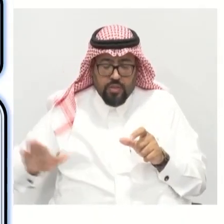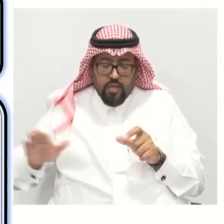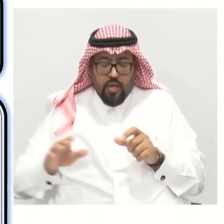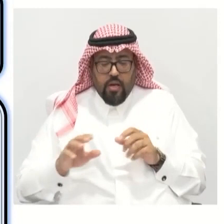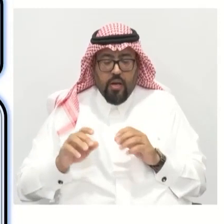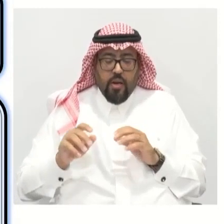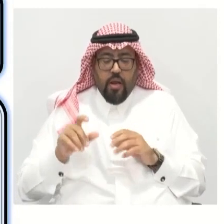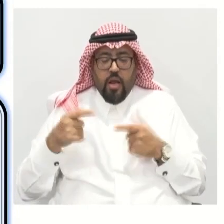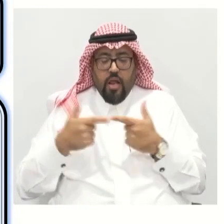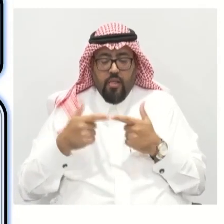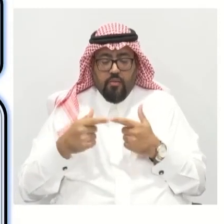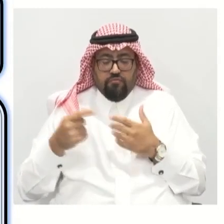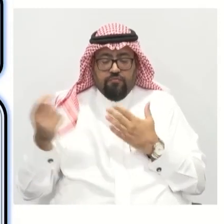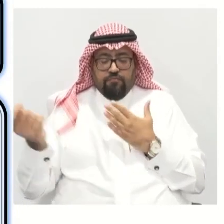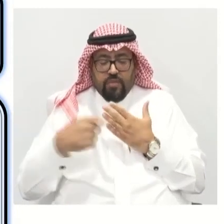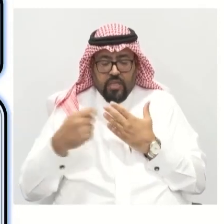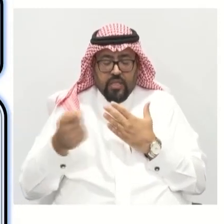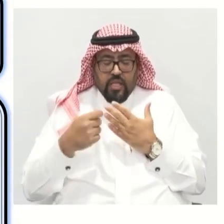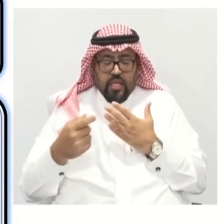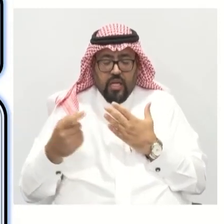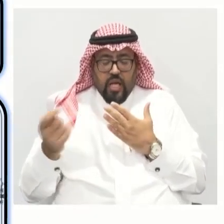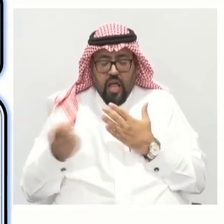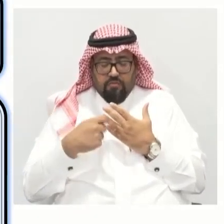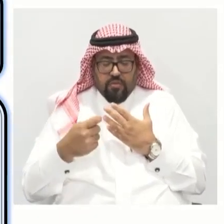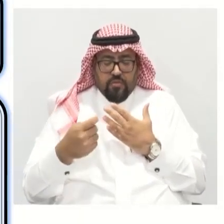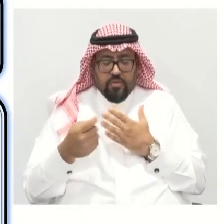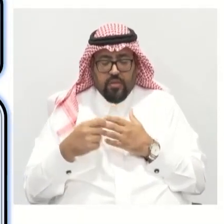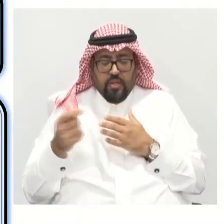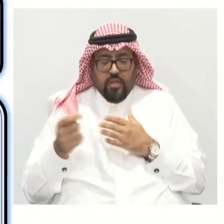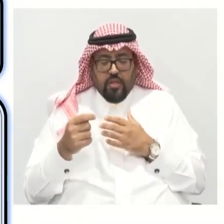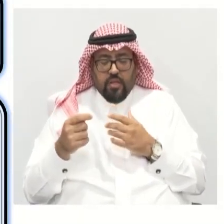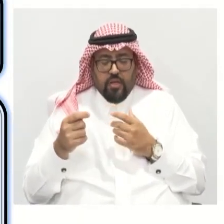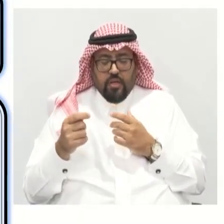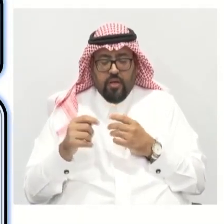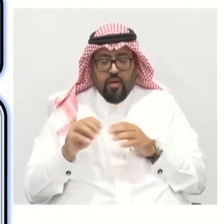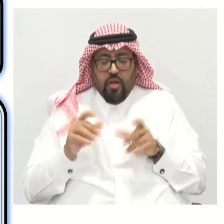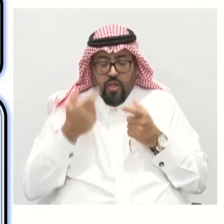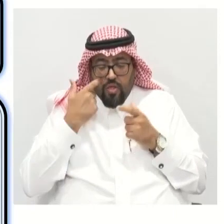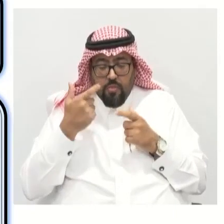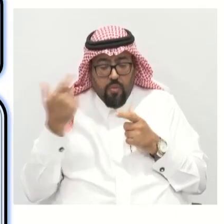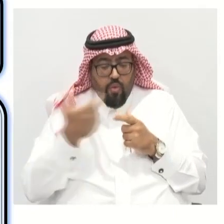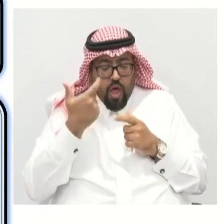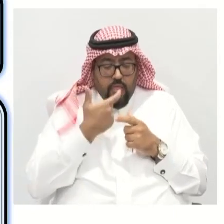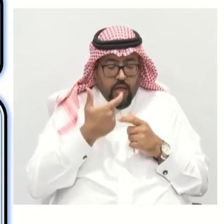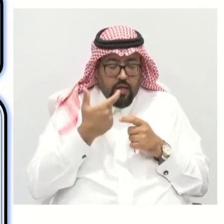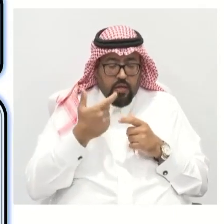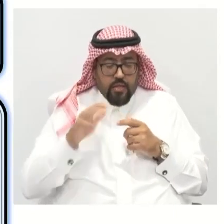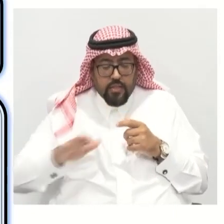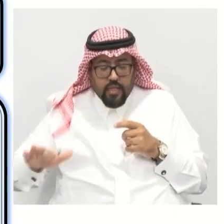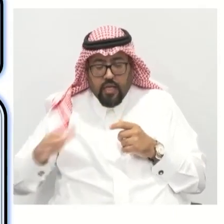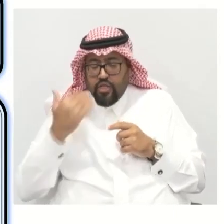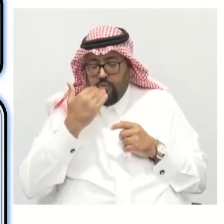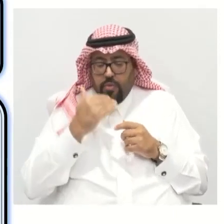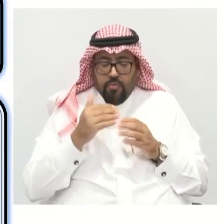والاطفال الذين ينالهم العنف والايذاء توفير دور الملاحظه والرعايه لصغار